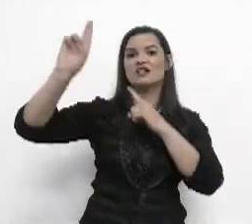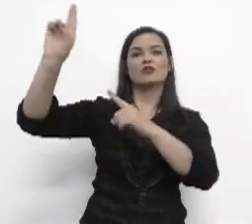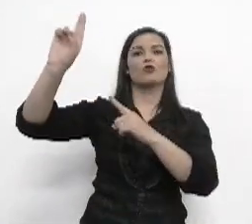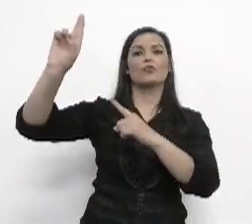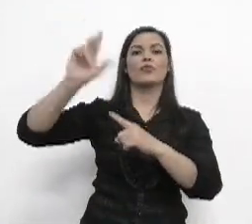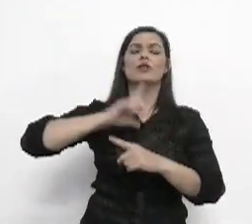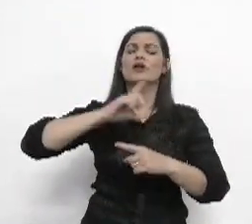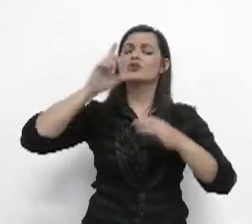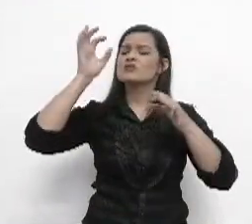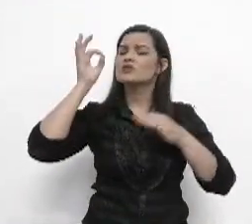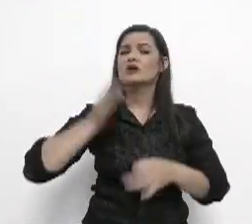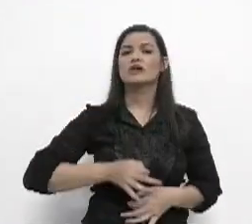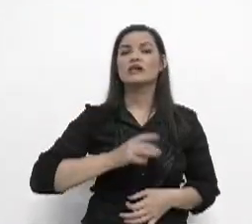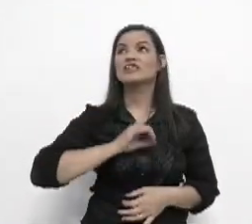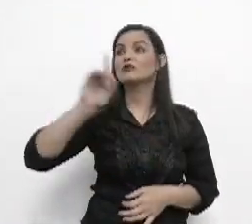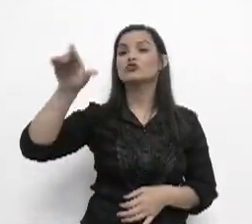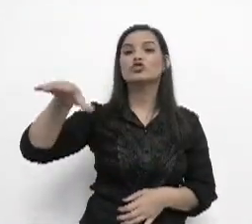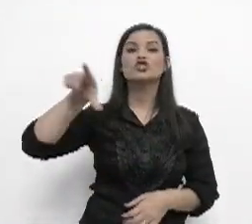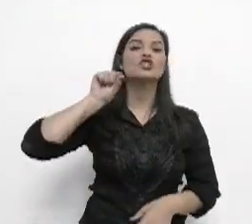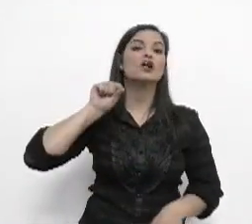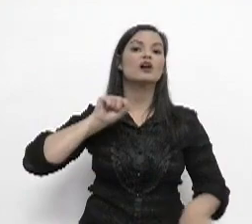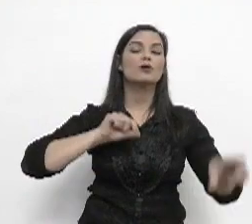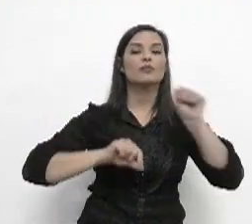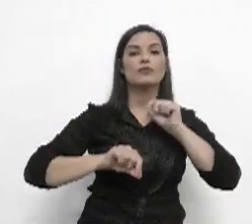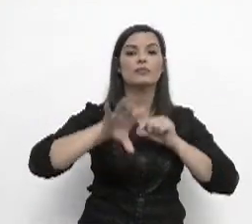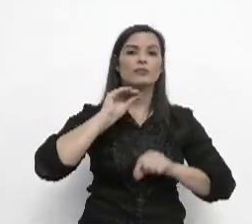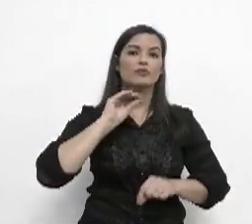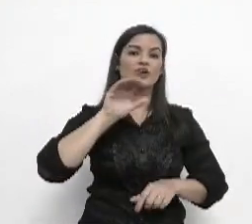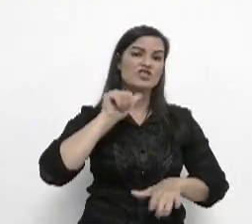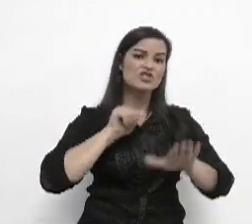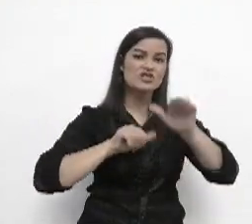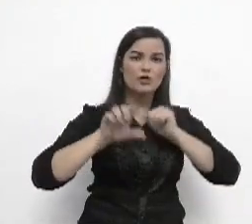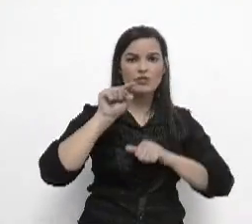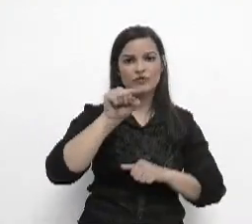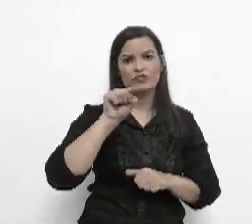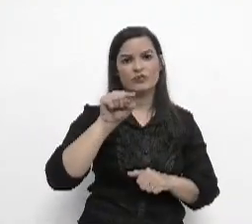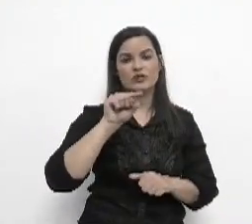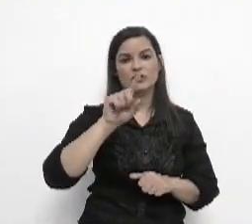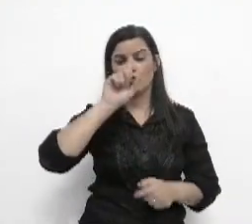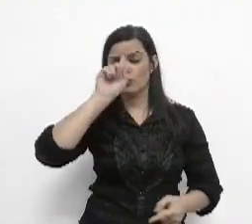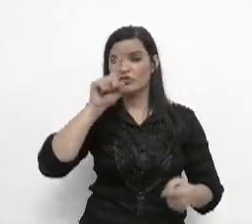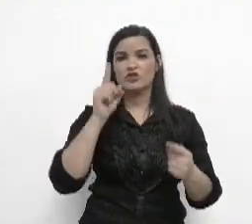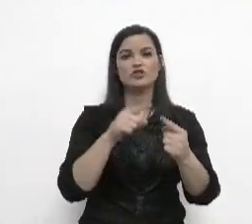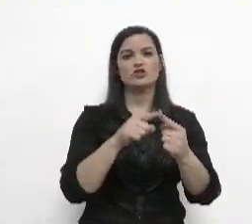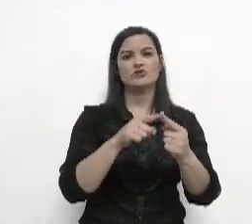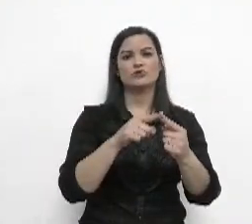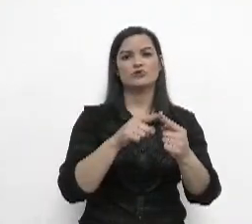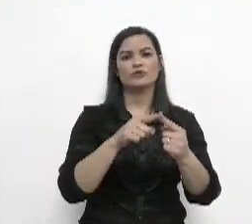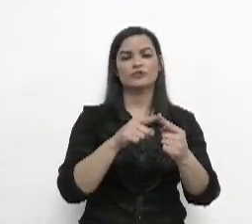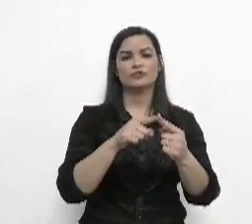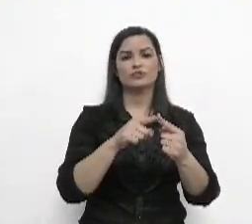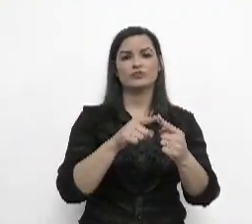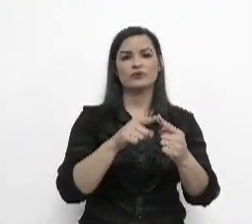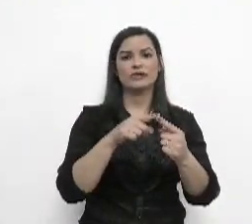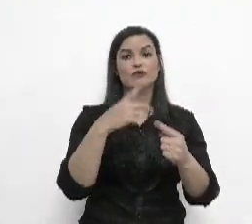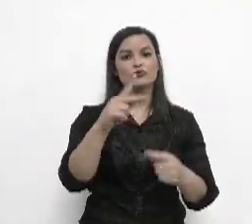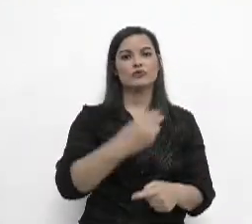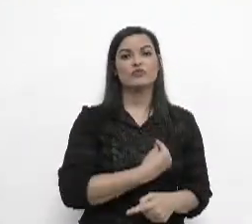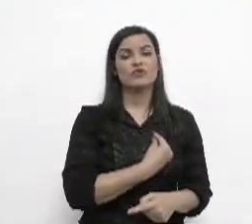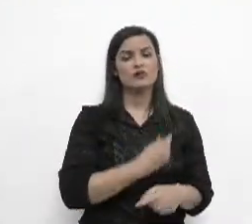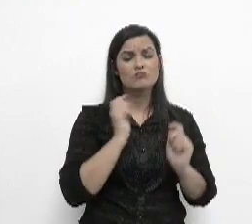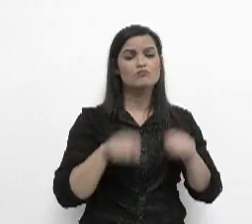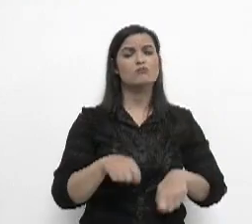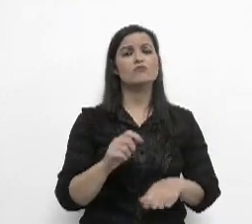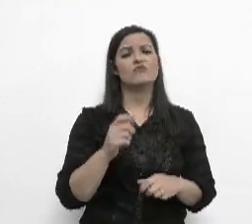chamou para esse propósito. 하나님이 선택하셨기에 할 수 있습니다. E por isso Deus escolheu você e é possível fazer. 여러분이 그렇게